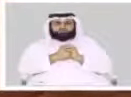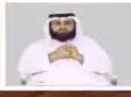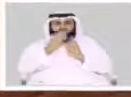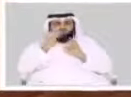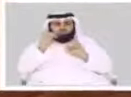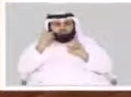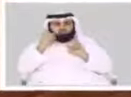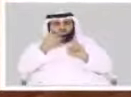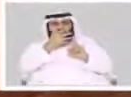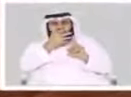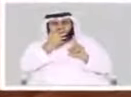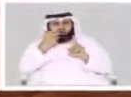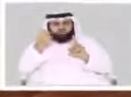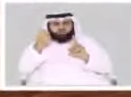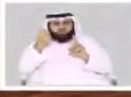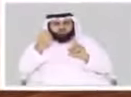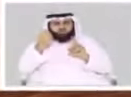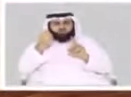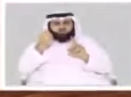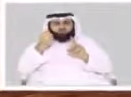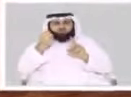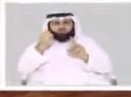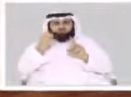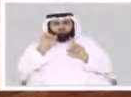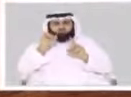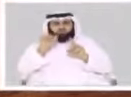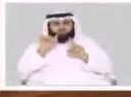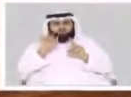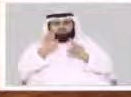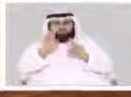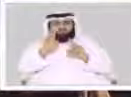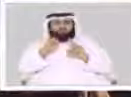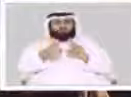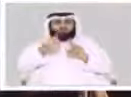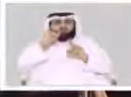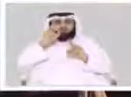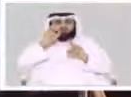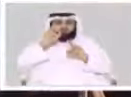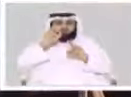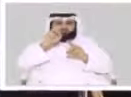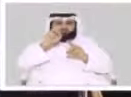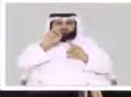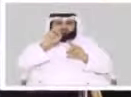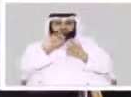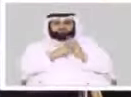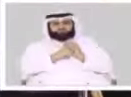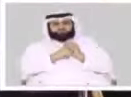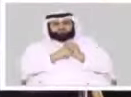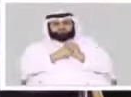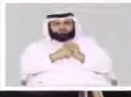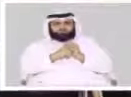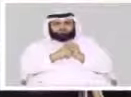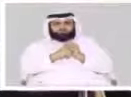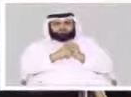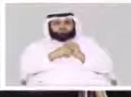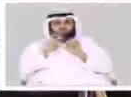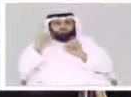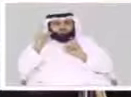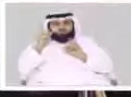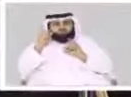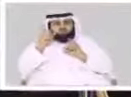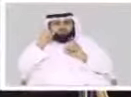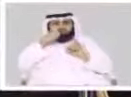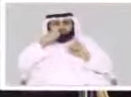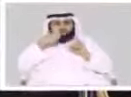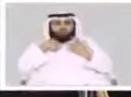ولقد أخذ الله ميثاق بني إسرائيل، جاءت كلمة الميثاق هنا، نعم، التي أشار، وبعثنا منهم 12 نقيبا، وقال الله